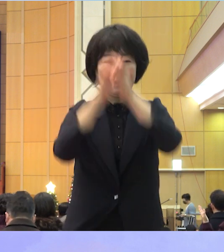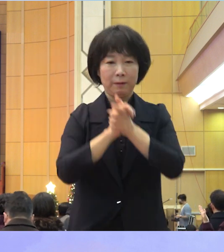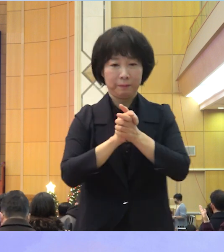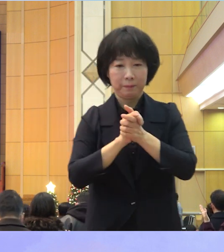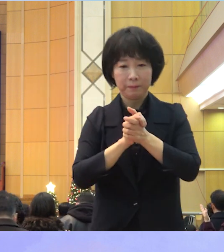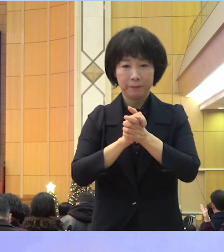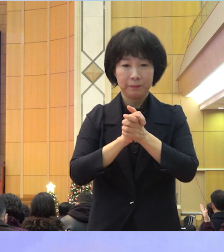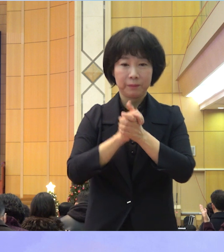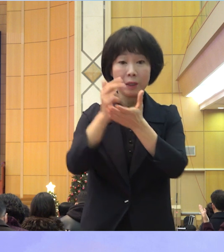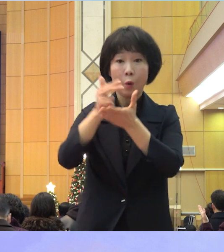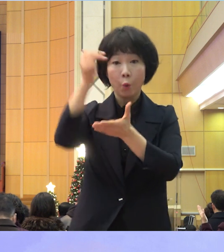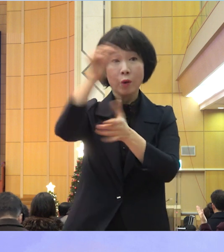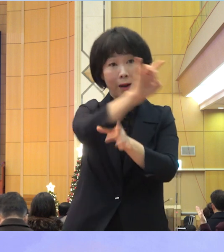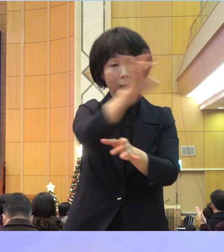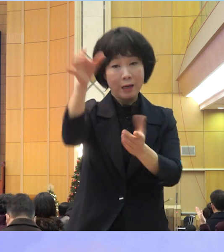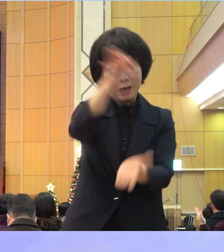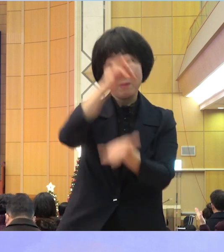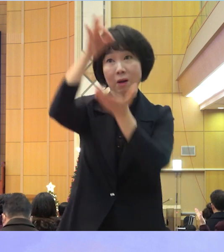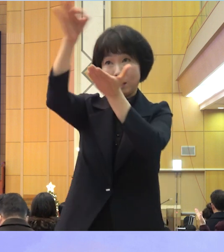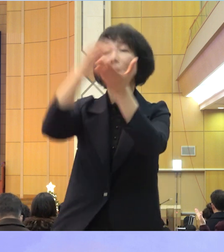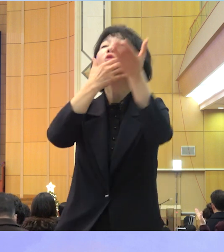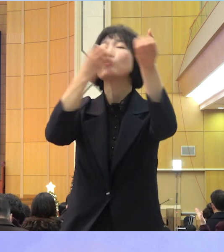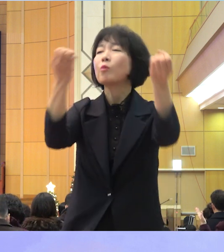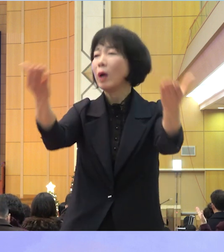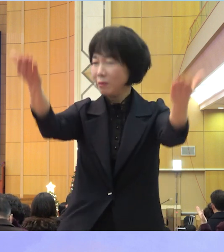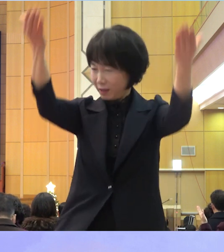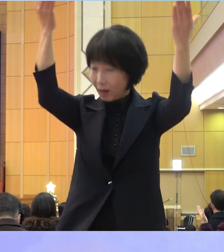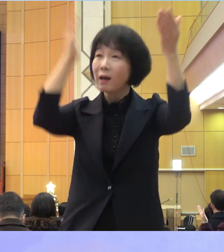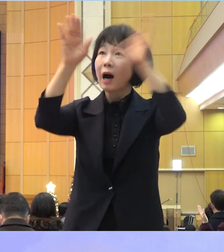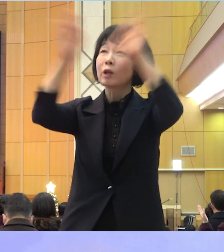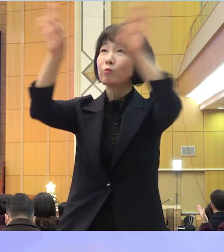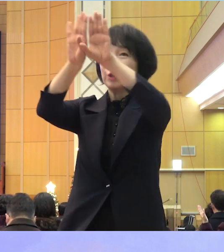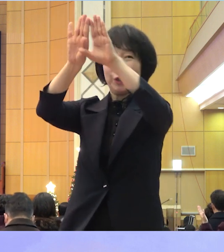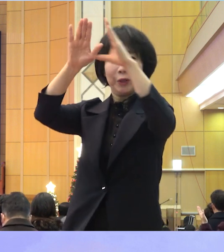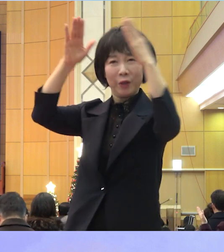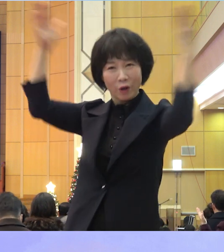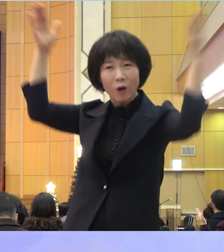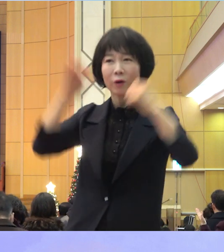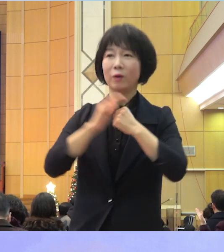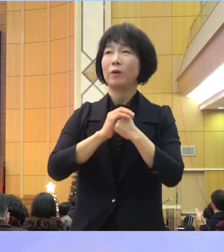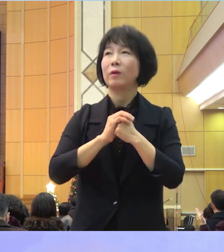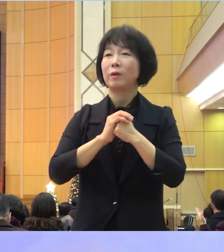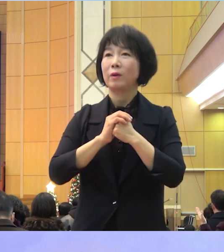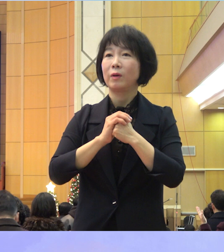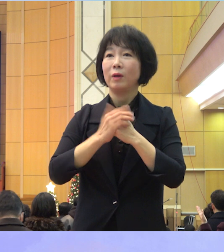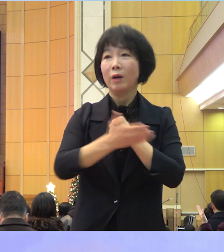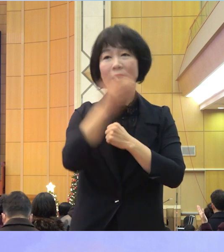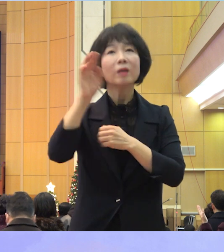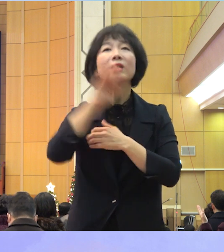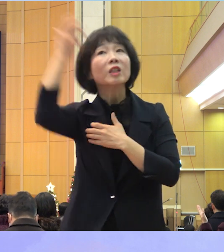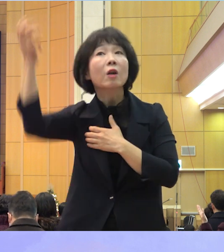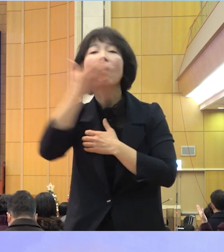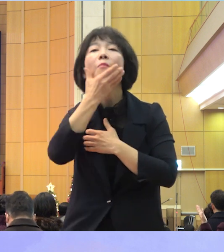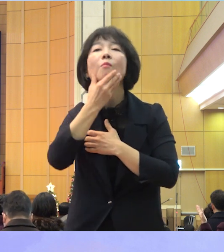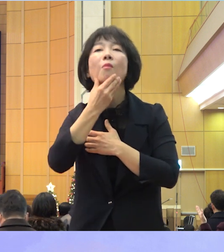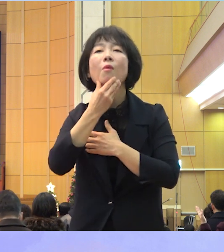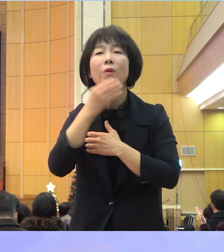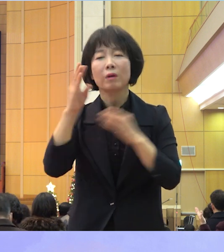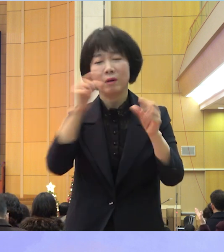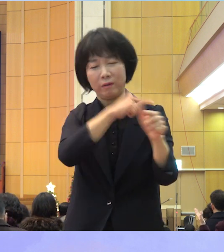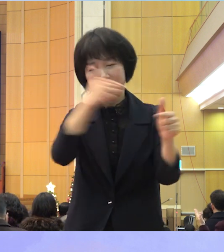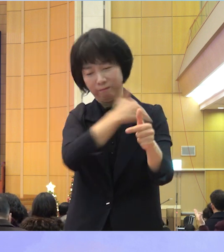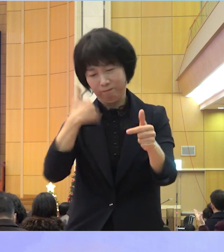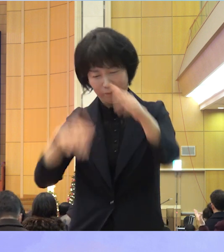믿습니다. 주님 앞에 드린 예물에 축복하오니 하늘문을 열어놓으시고 신령한 복과 기름진